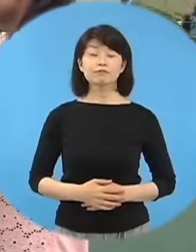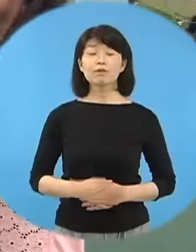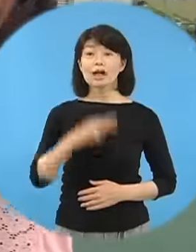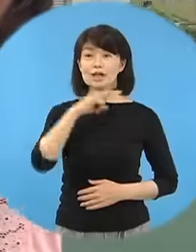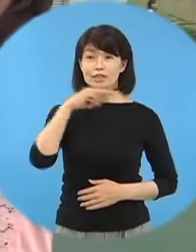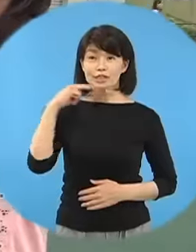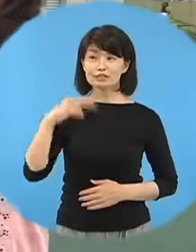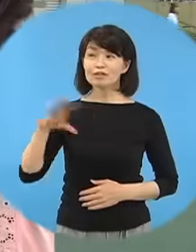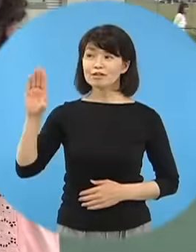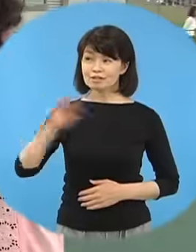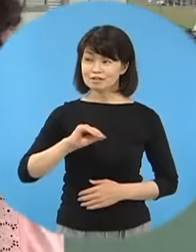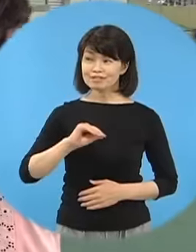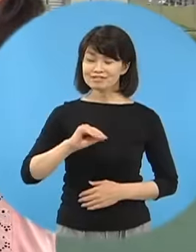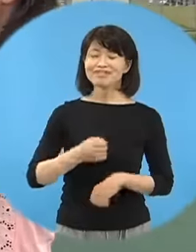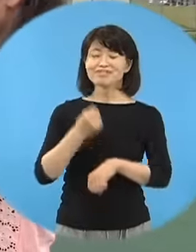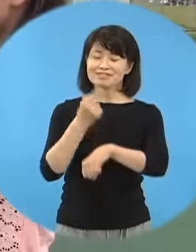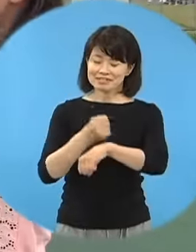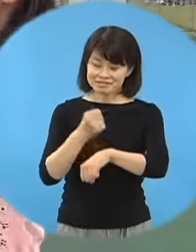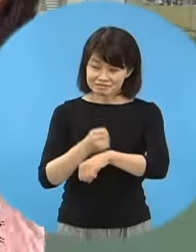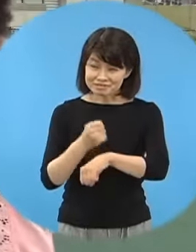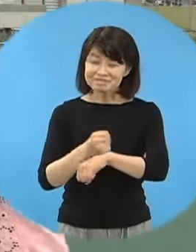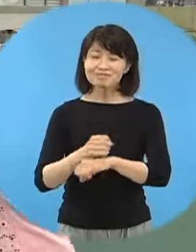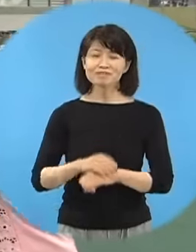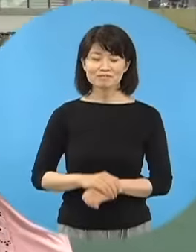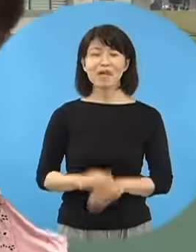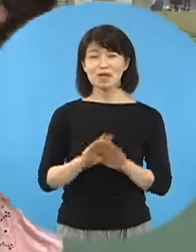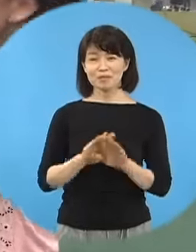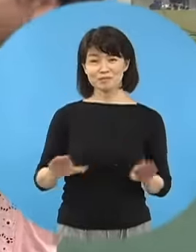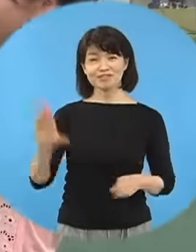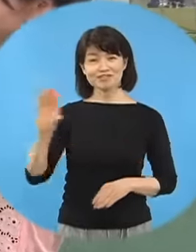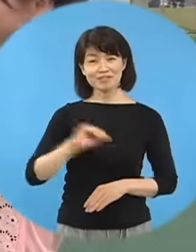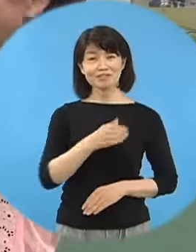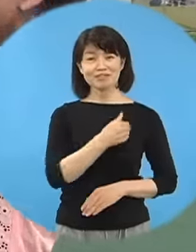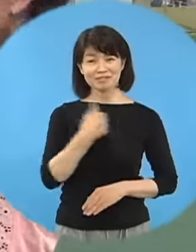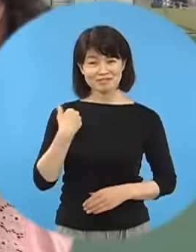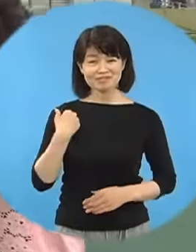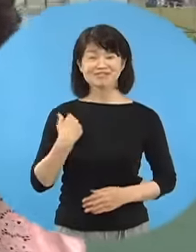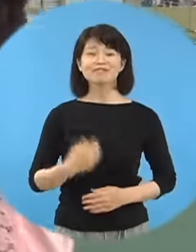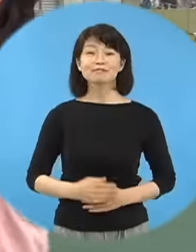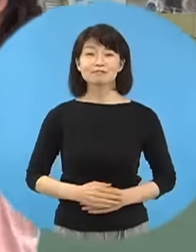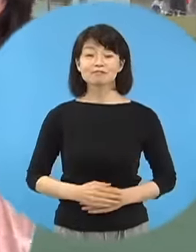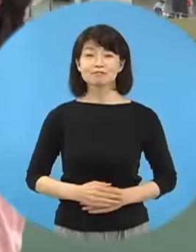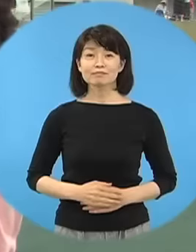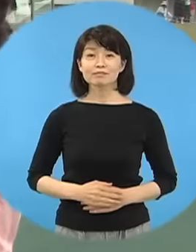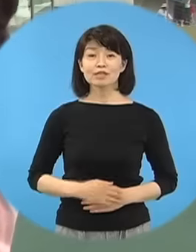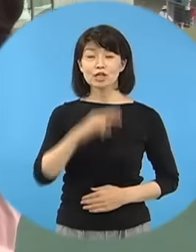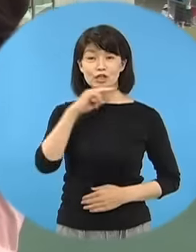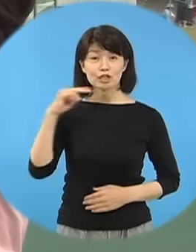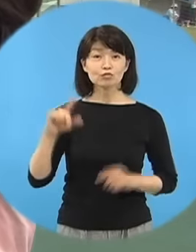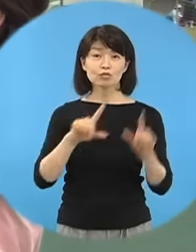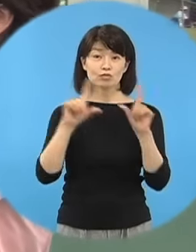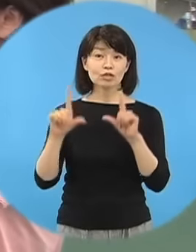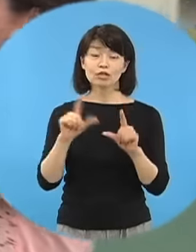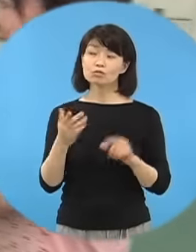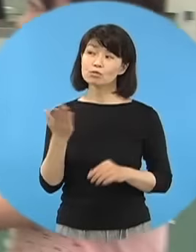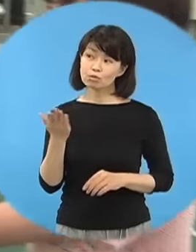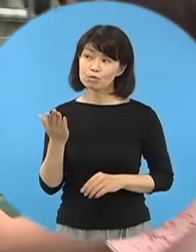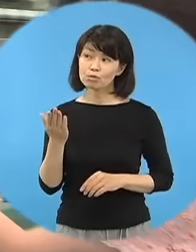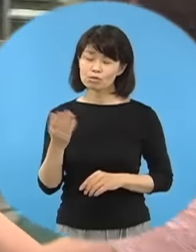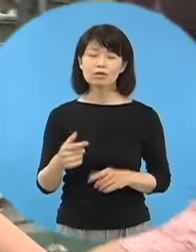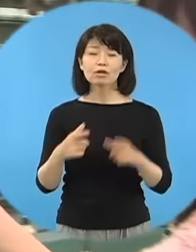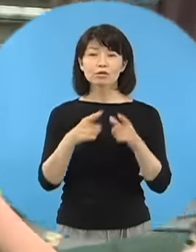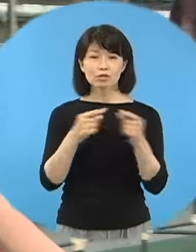山選手はあのイギリスから帰ってきたということでまずお帰りなさいはいどうもあの無事に帰ってきましたはいいかがでしたかあのまあの